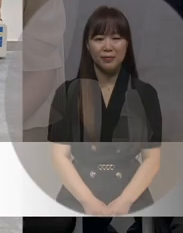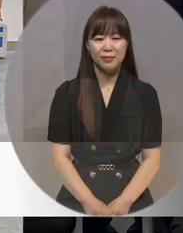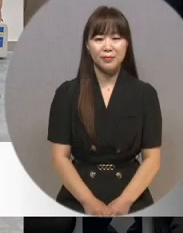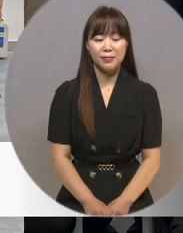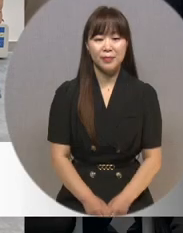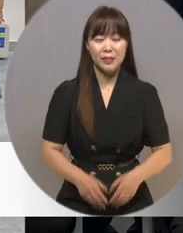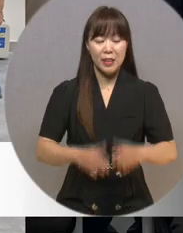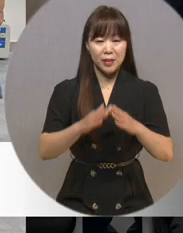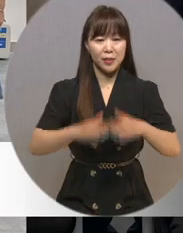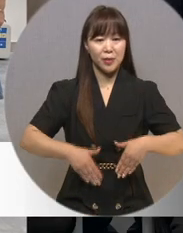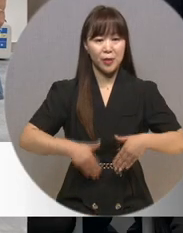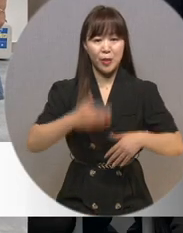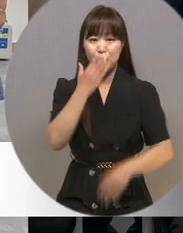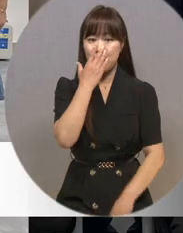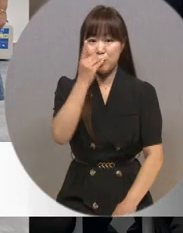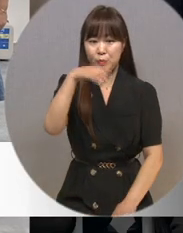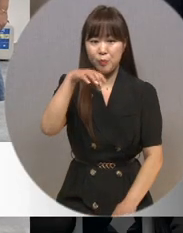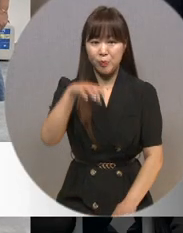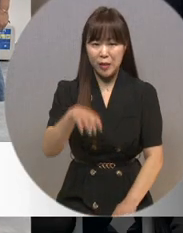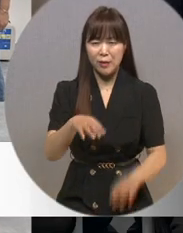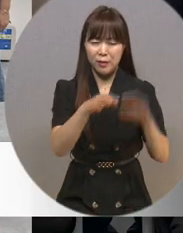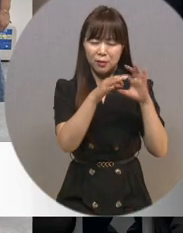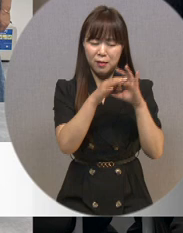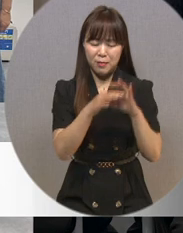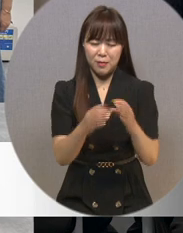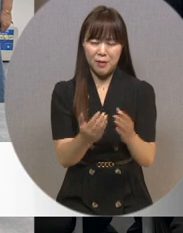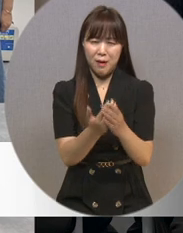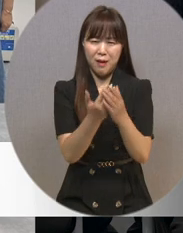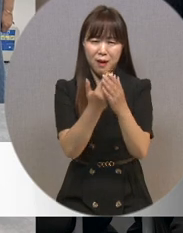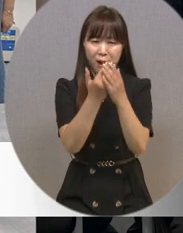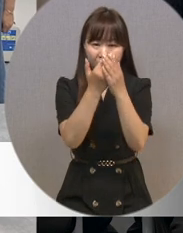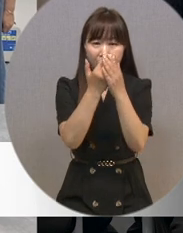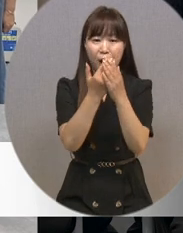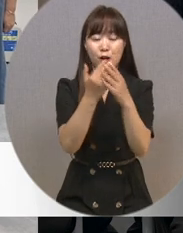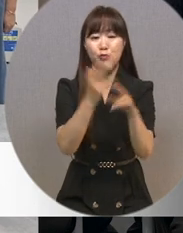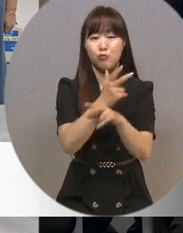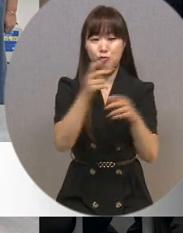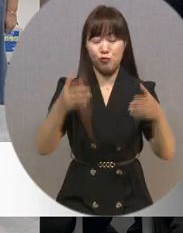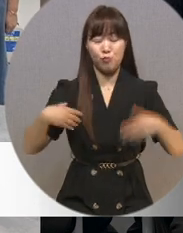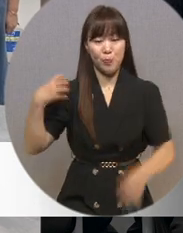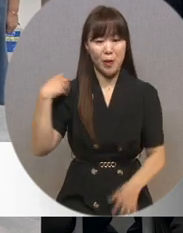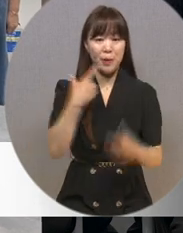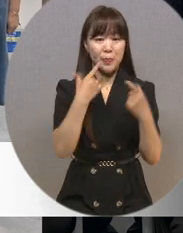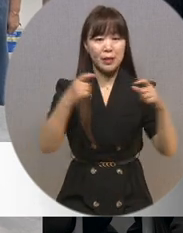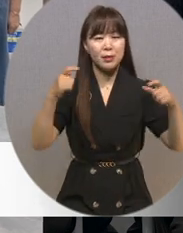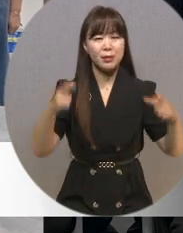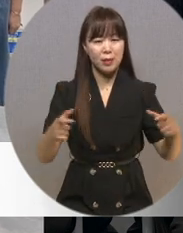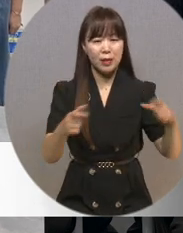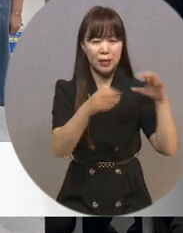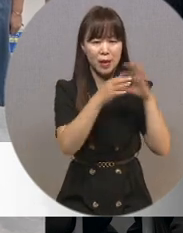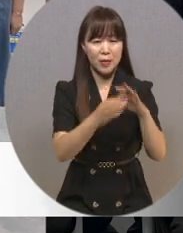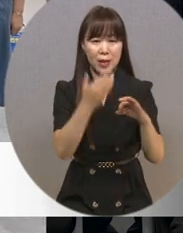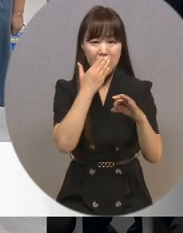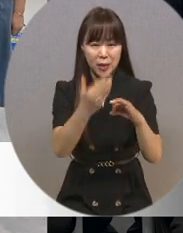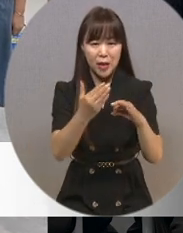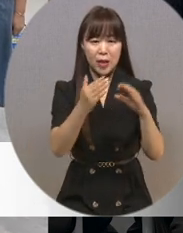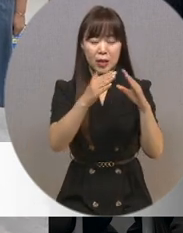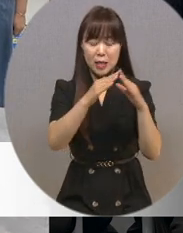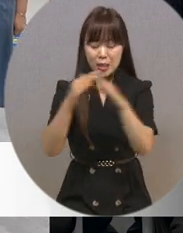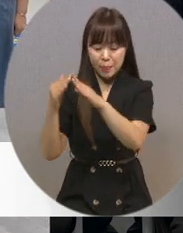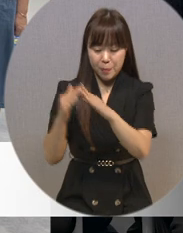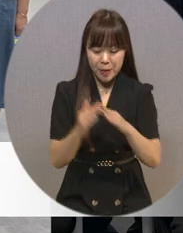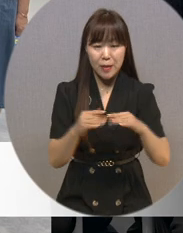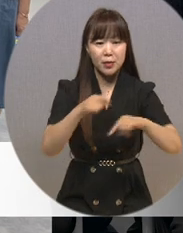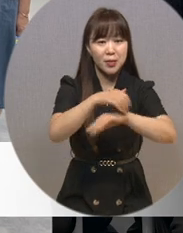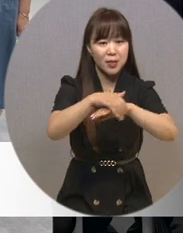전남 순천시는 순천시 지속가능발전협의회 주관으로 지역기반 지속가능한 이주민